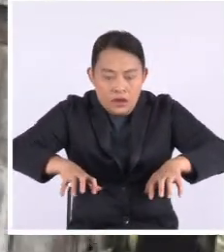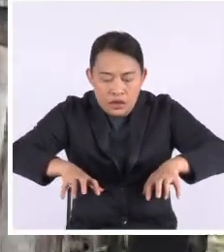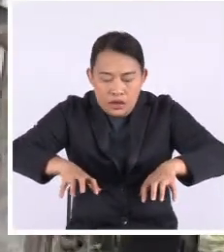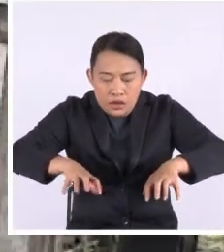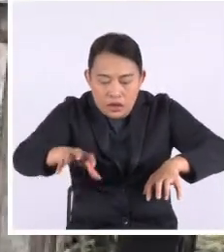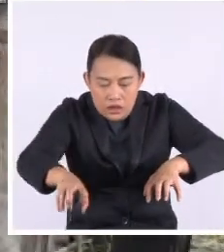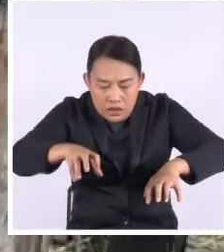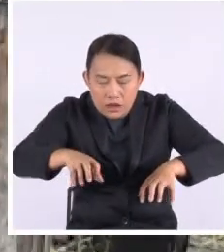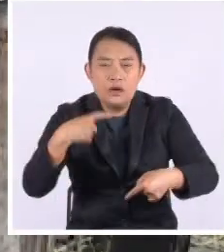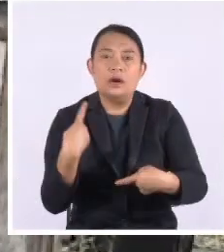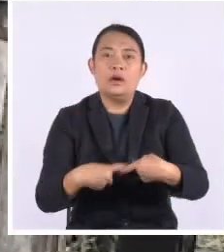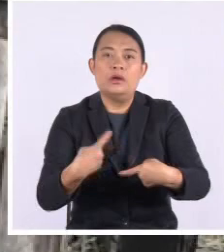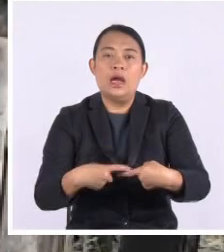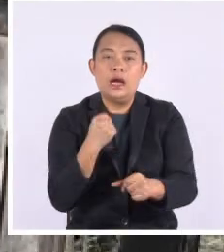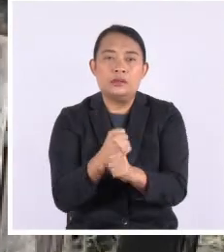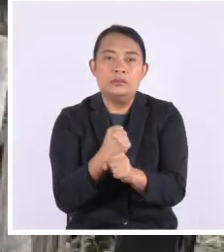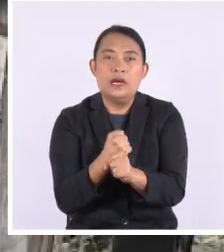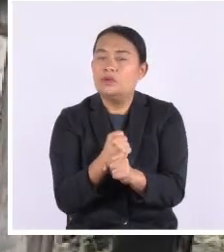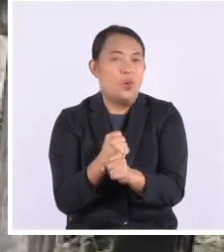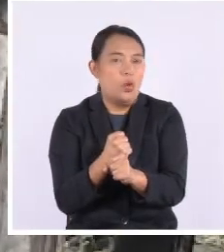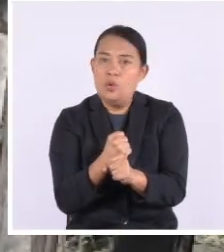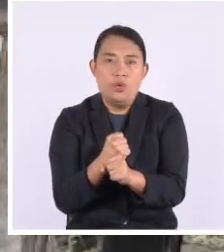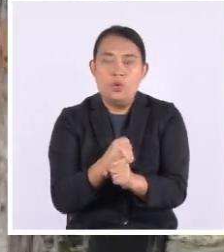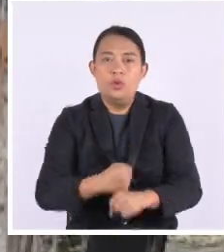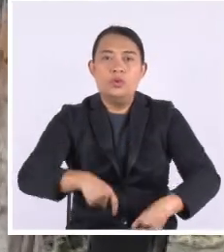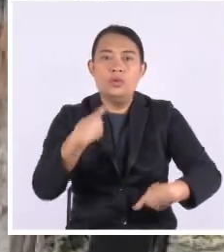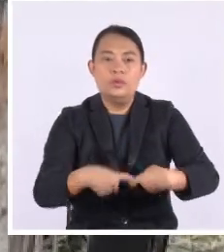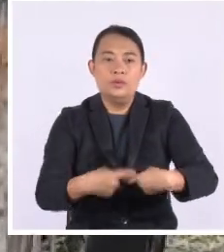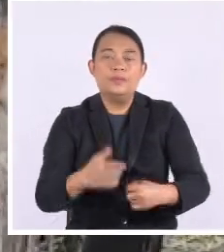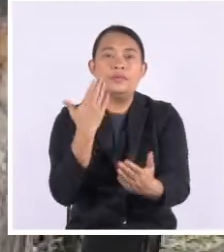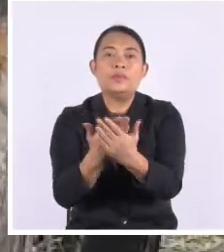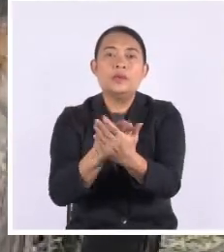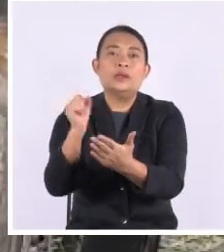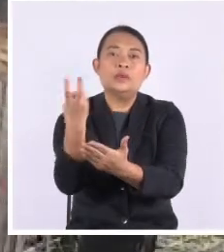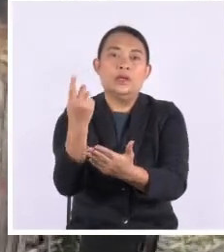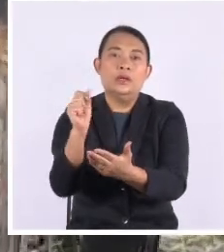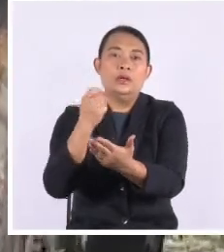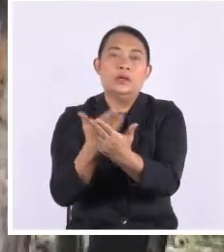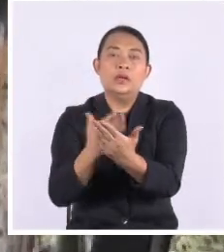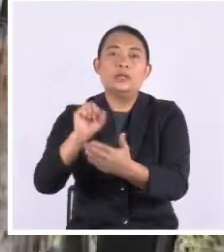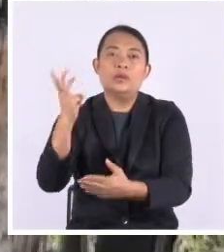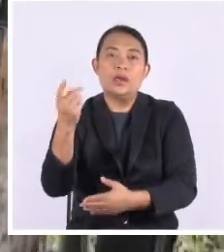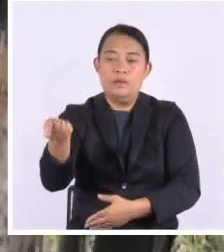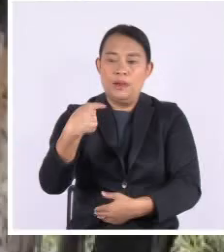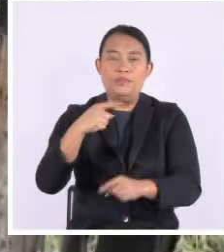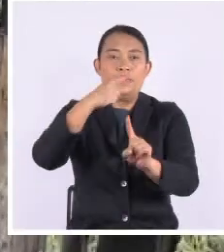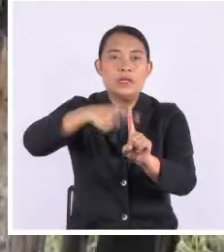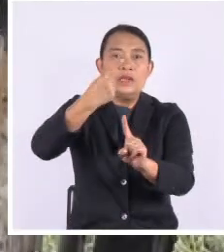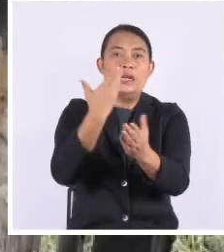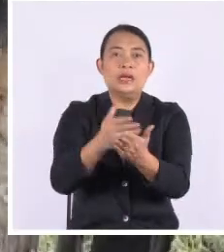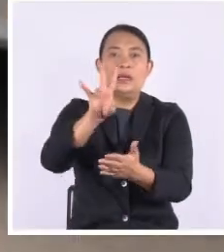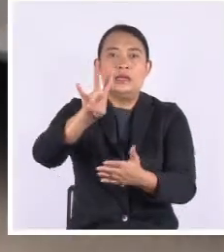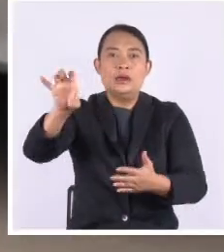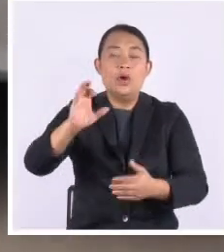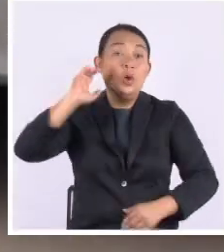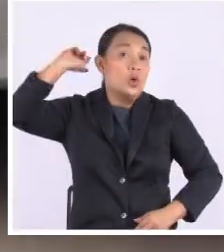จับอะไรก็ลำบากทำงานได้ไม่ถนัดเหมือนเดิมได้รับเงินสวัสดิการผู้สูงอายุเดือนละ700ค่ะส่วนยายออนเป็นโรค